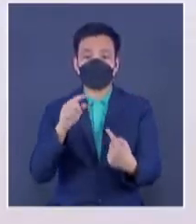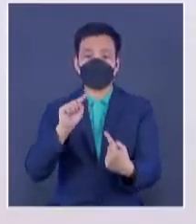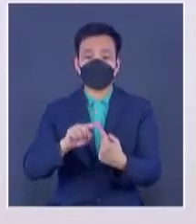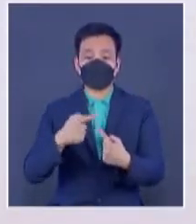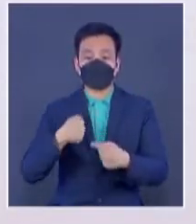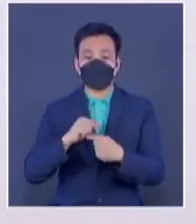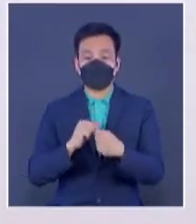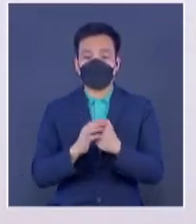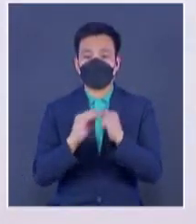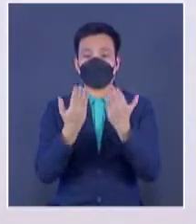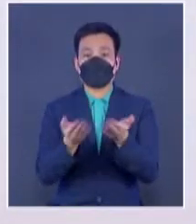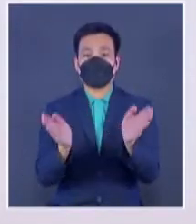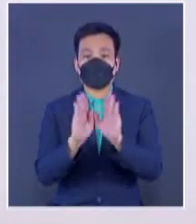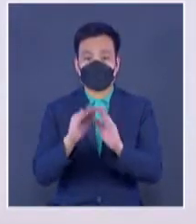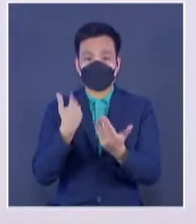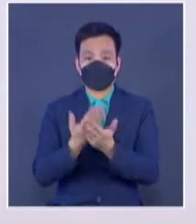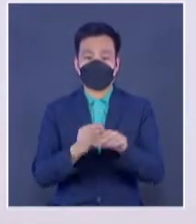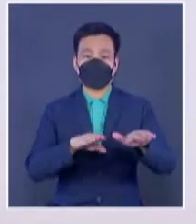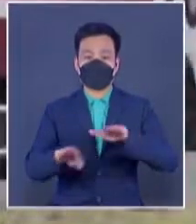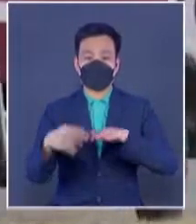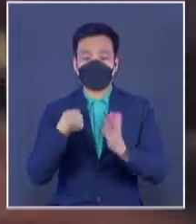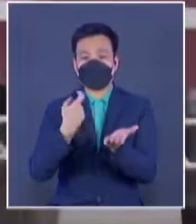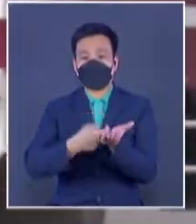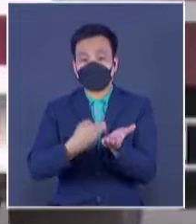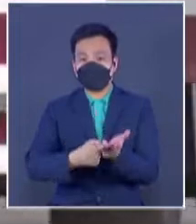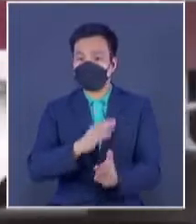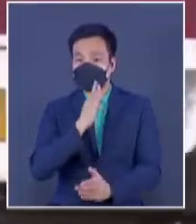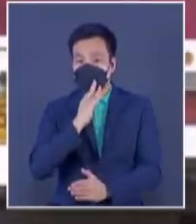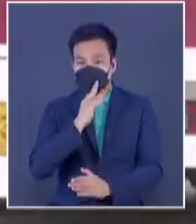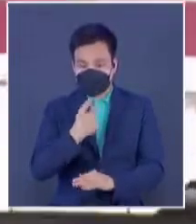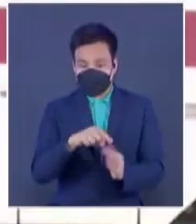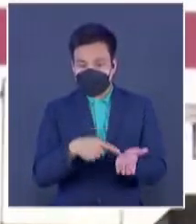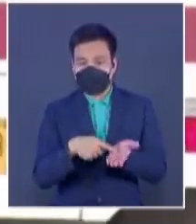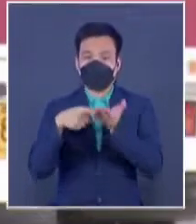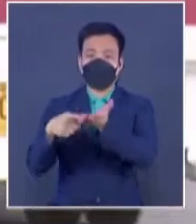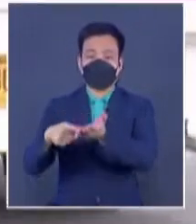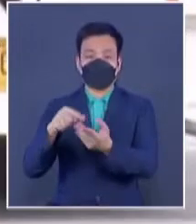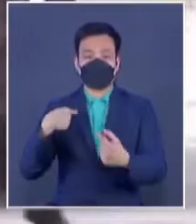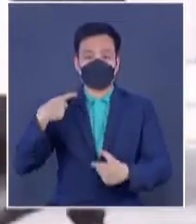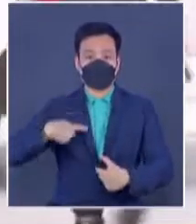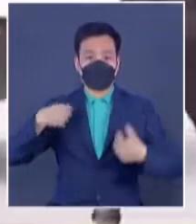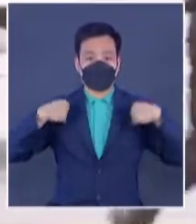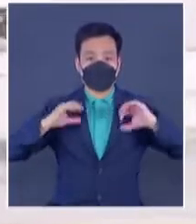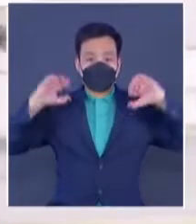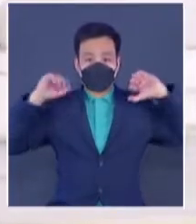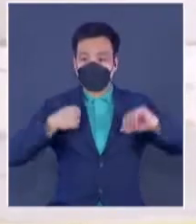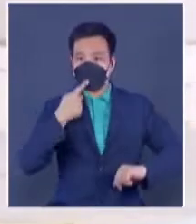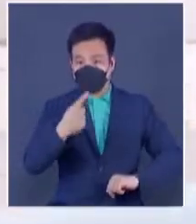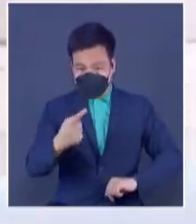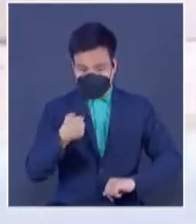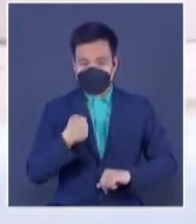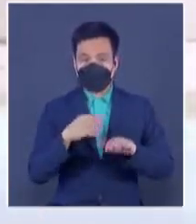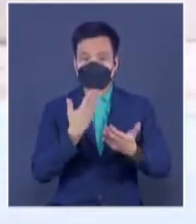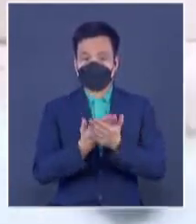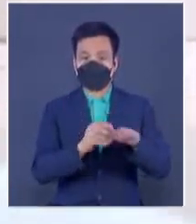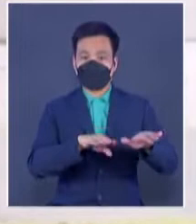จำนวนหลักล้านบาทนะครับเพื่อขอประกันตัวเมื่อคดีเข้าสู่การพิจารณาของอัยการเพื่อสั่งฟ้องนั่นเองนะครับส่วนอดีตผู้กำกับ